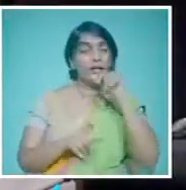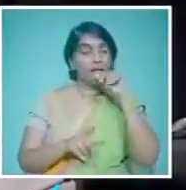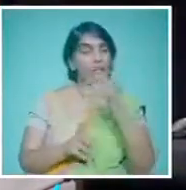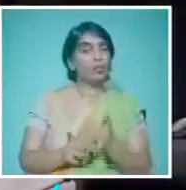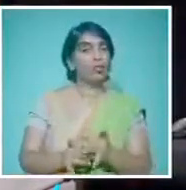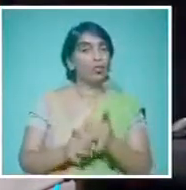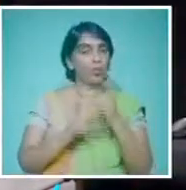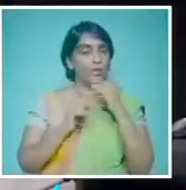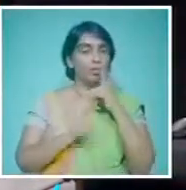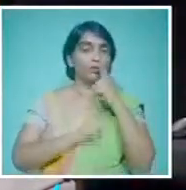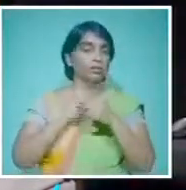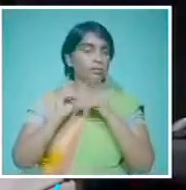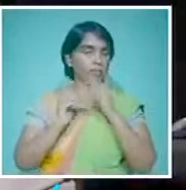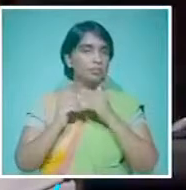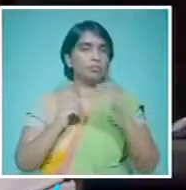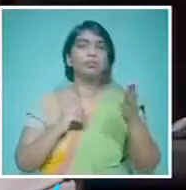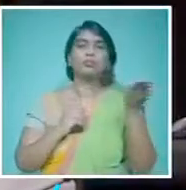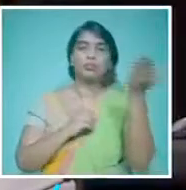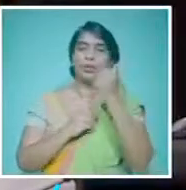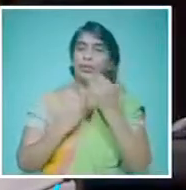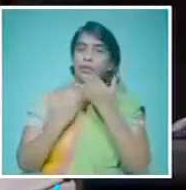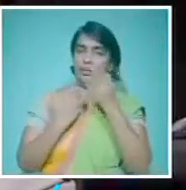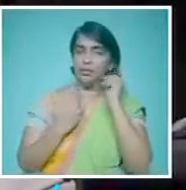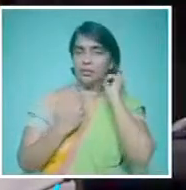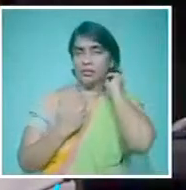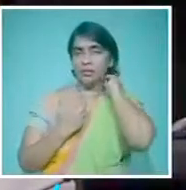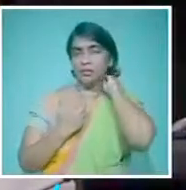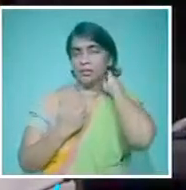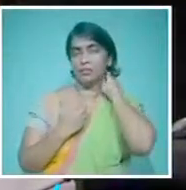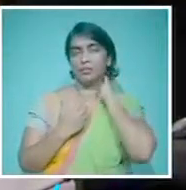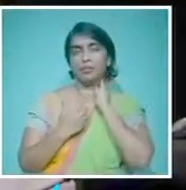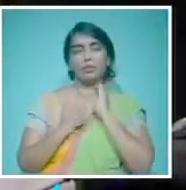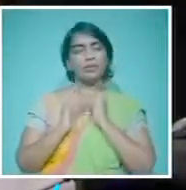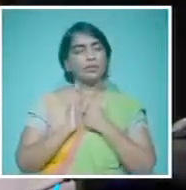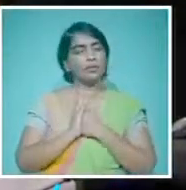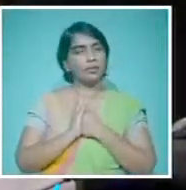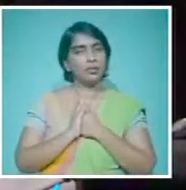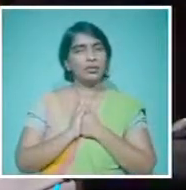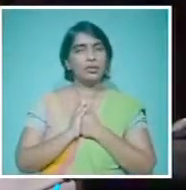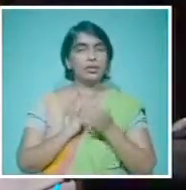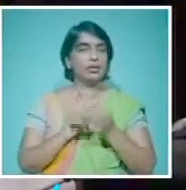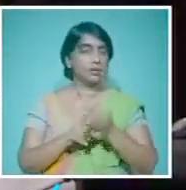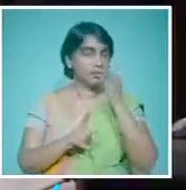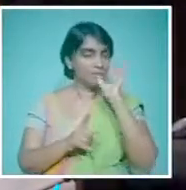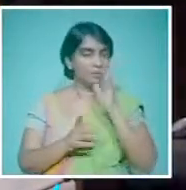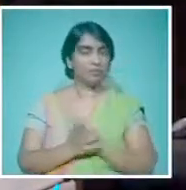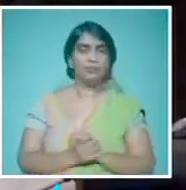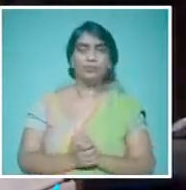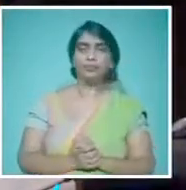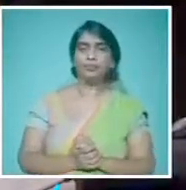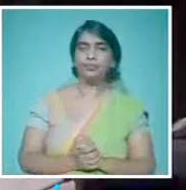sini kata kiri makanya, apa tuh hari studiwan tuh beno, garu, sabahapati tuh mani, pe Lakshman kiri